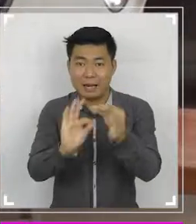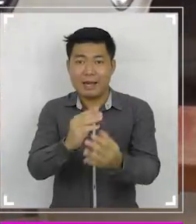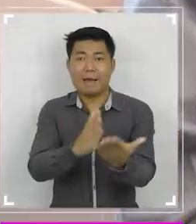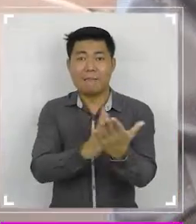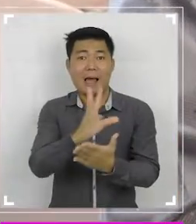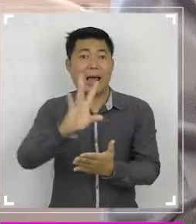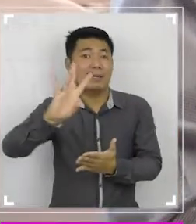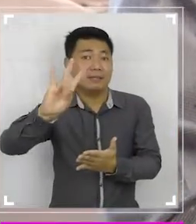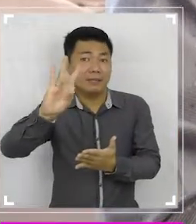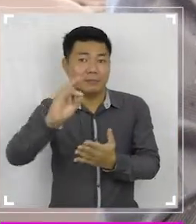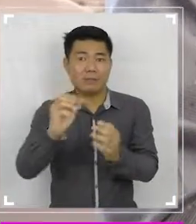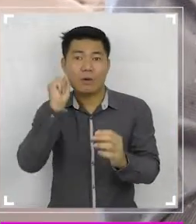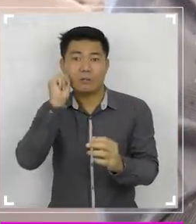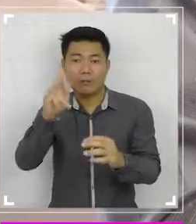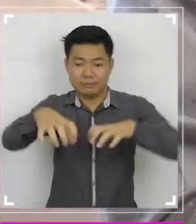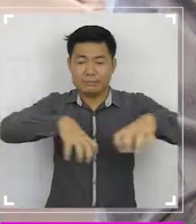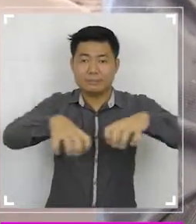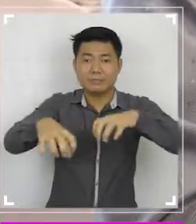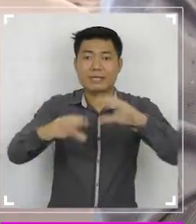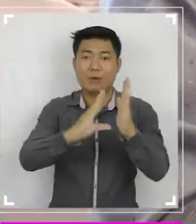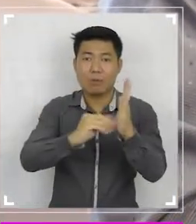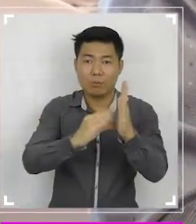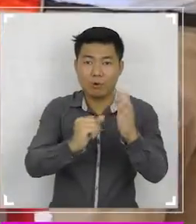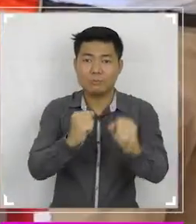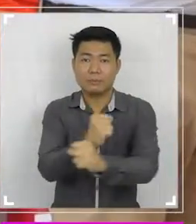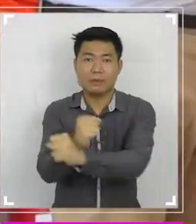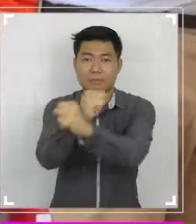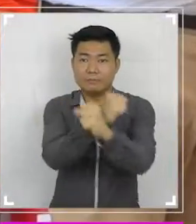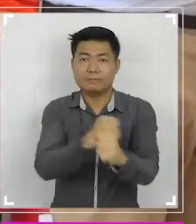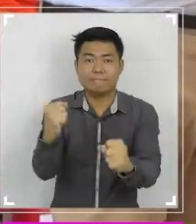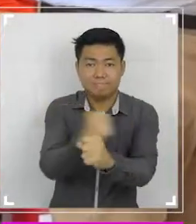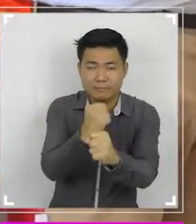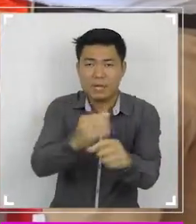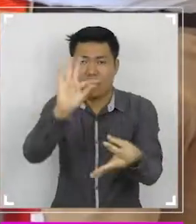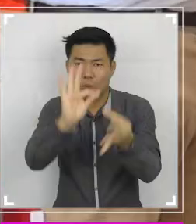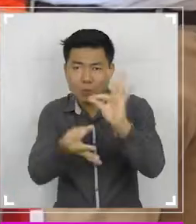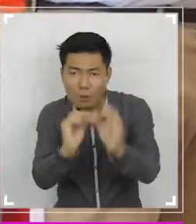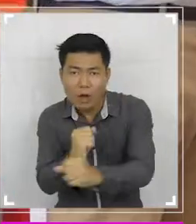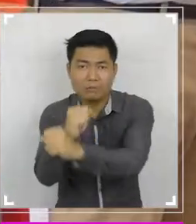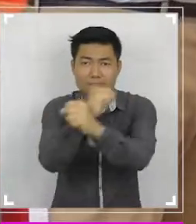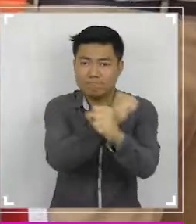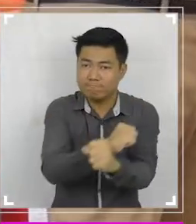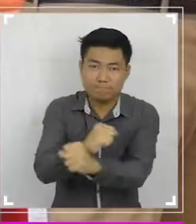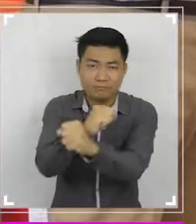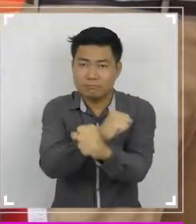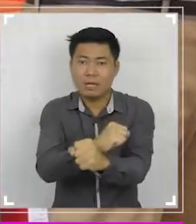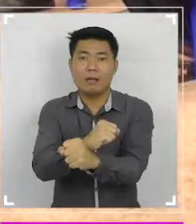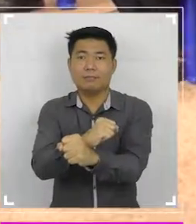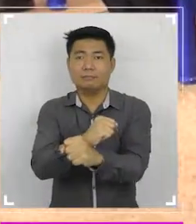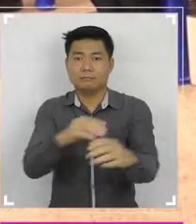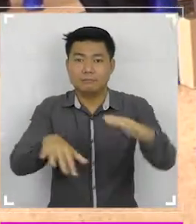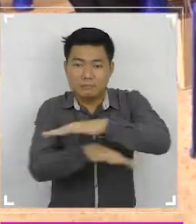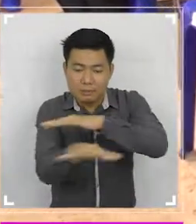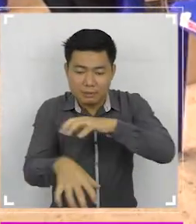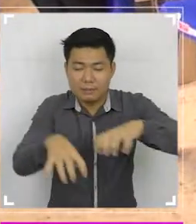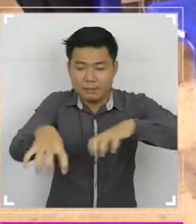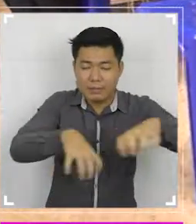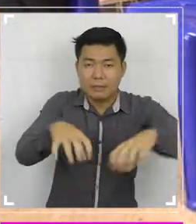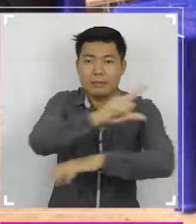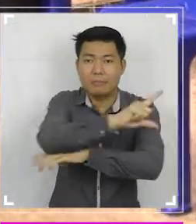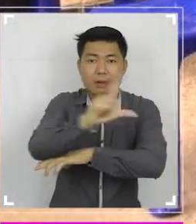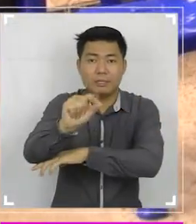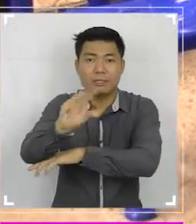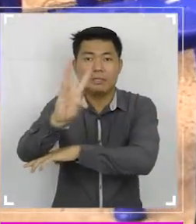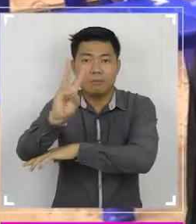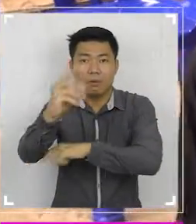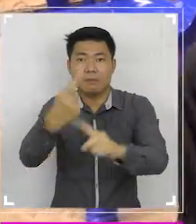ภัยเขต7สกลนครในระหว่างการจัดโครงการอบรมการซ้อมแผนอพยพหนีไฟและการระงับเหตุอัคคีภัยเบื้องต้นที่จัด